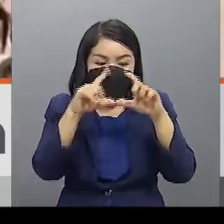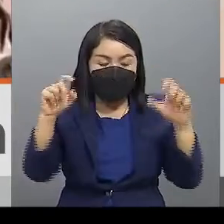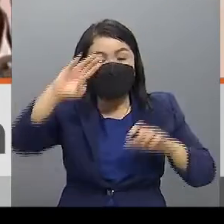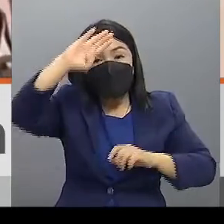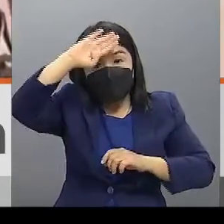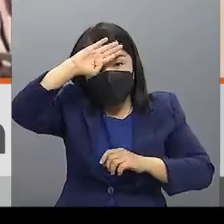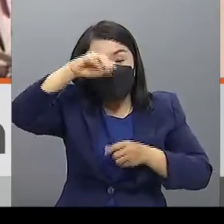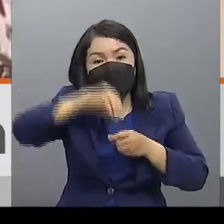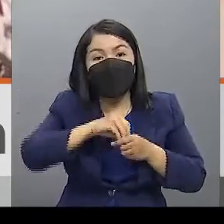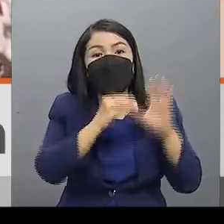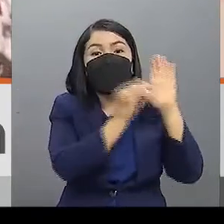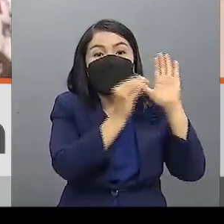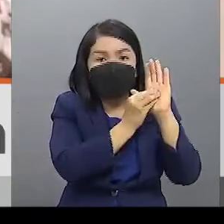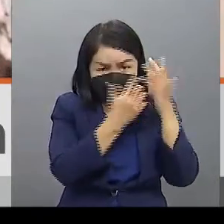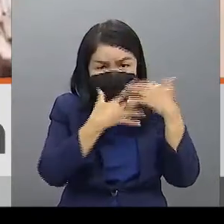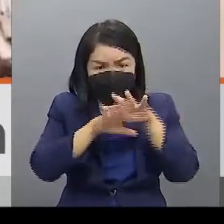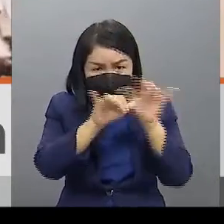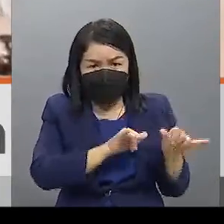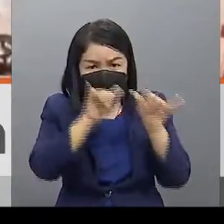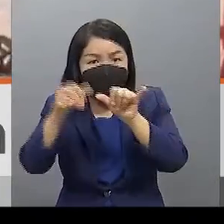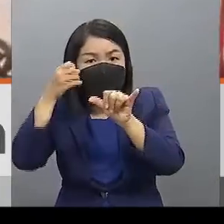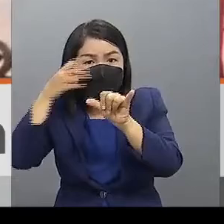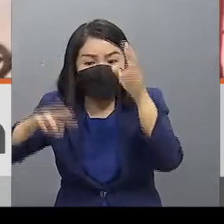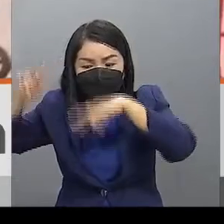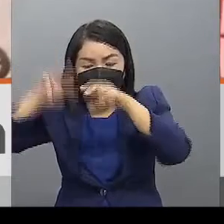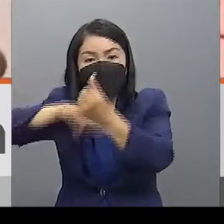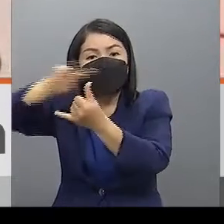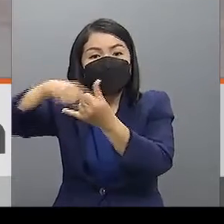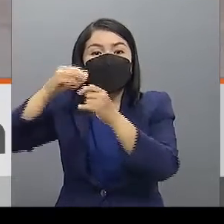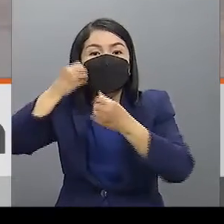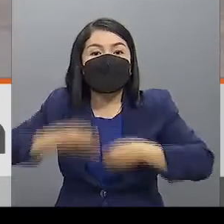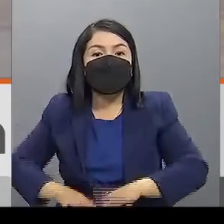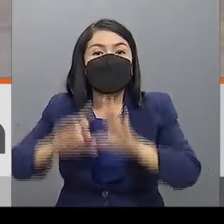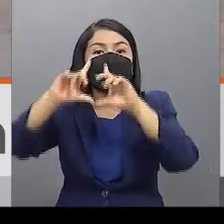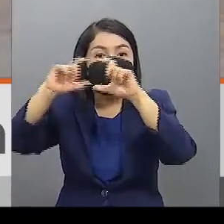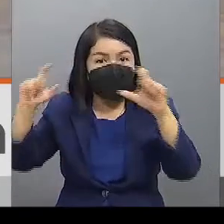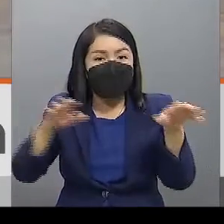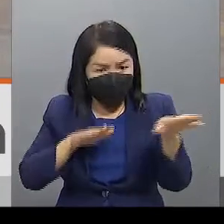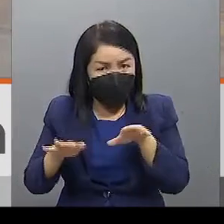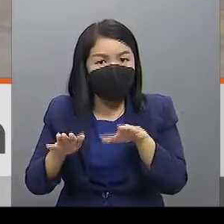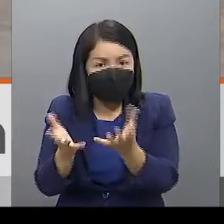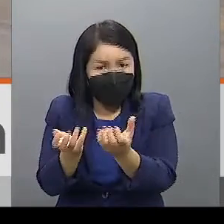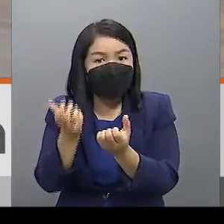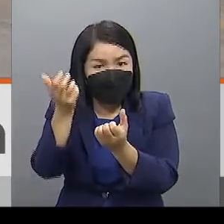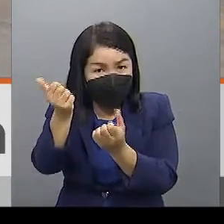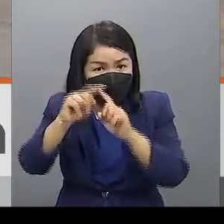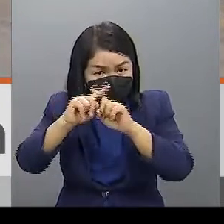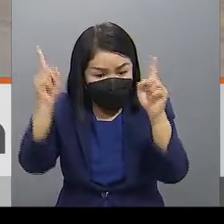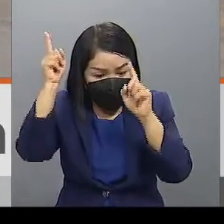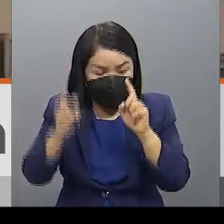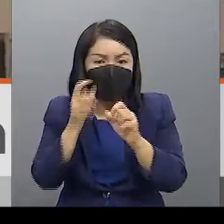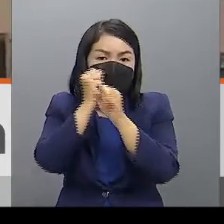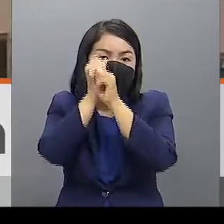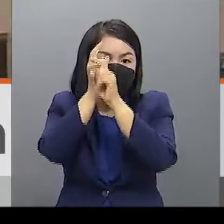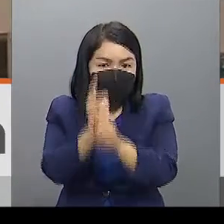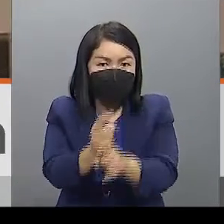ประสานขอเข้ามารักษาตัวที่จังหวัดเพชรบูรณ์ซึ่งทางจังหวัดบอกว่าพร้อมรับนะคะแต่ว่าต้องปฏิบัติตามมาตรการของจังหวัดอย่